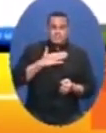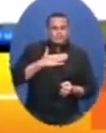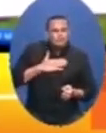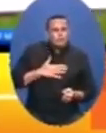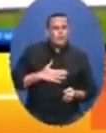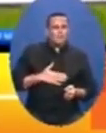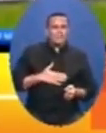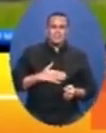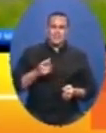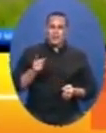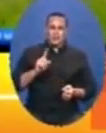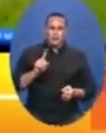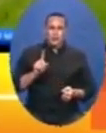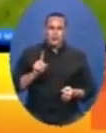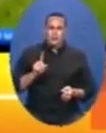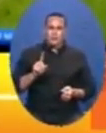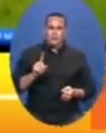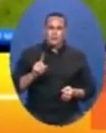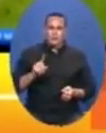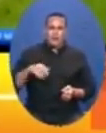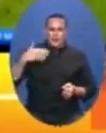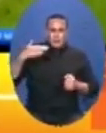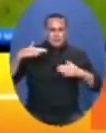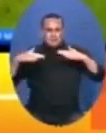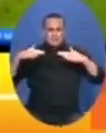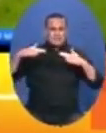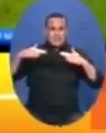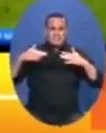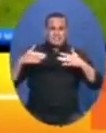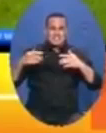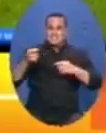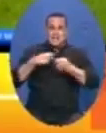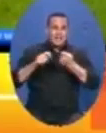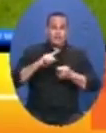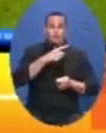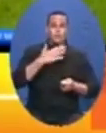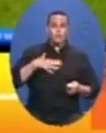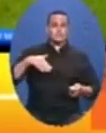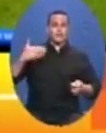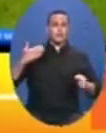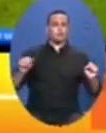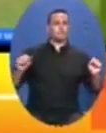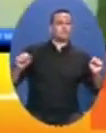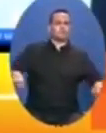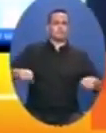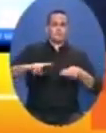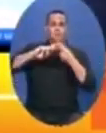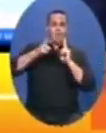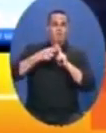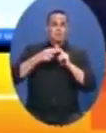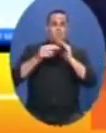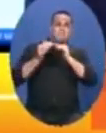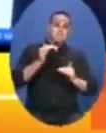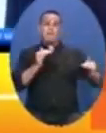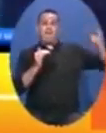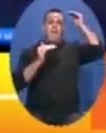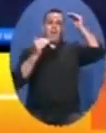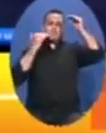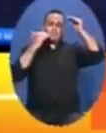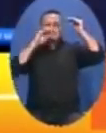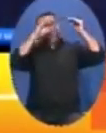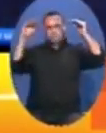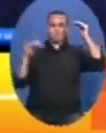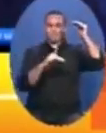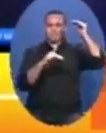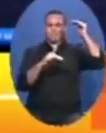לא להגיע למאזן סחר כזה או אחר. היא שואפת להיות מעצמה עולמית מובילה. מעל ארצות הברית, מעל השוק האירופי. זאת